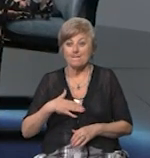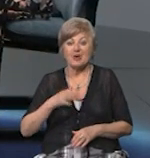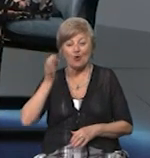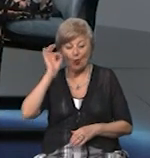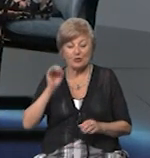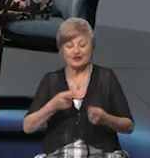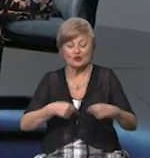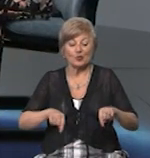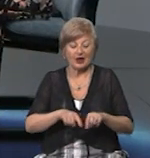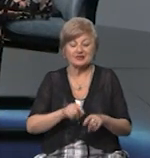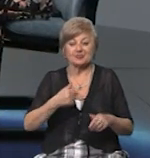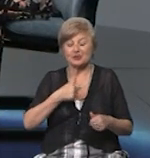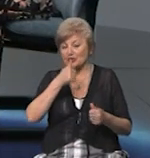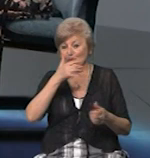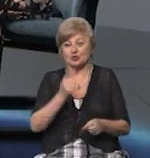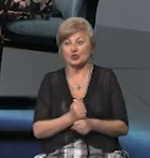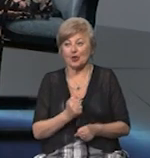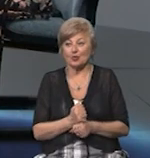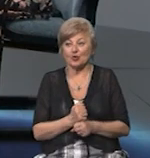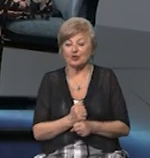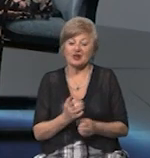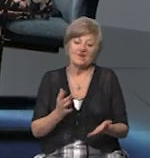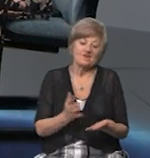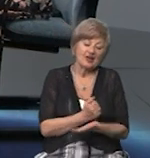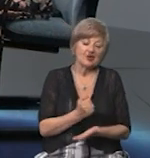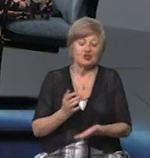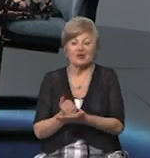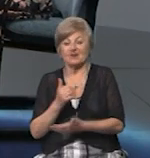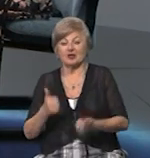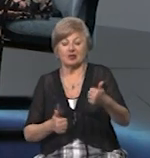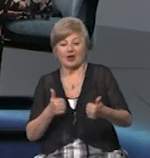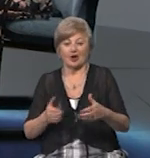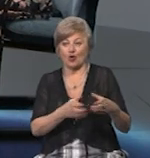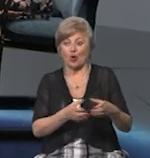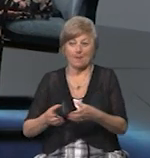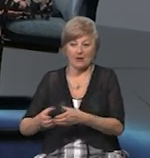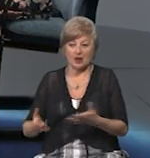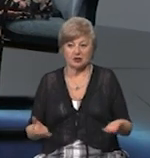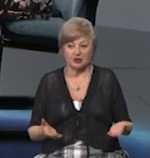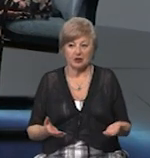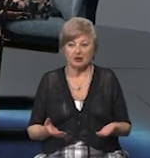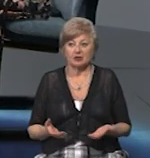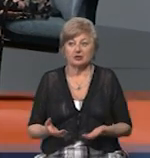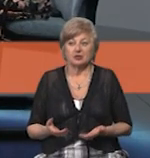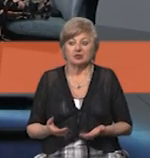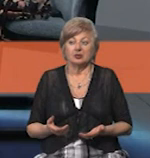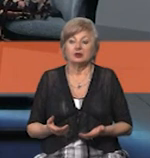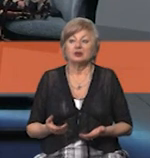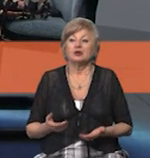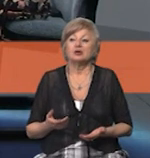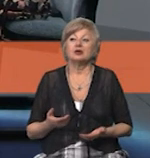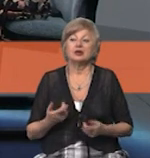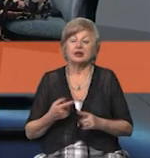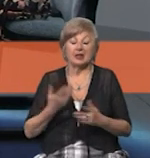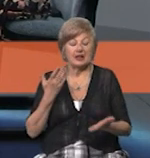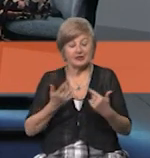можемо працювати на те, що чи вигорить, чи не вигорить. Якщо б місто було зацікавлено і там, наприклад, оголосило